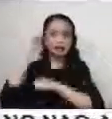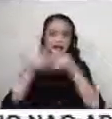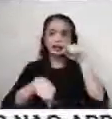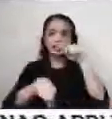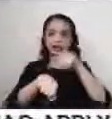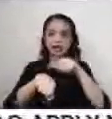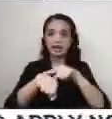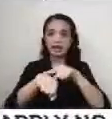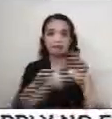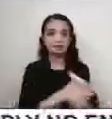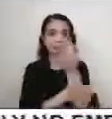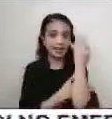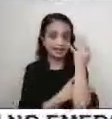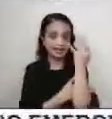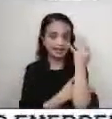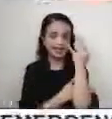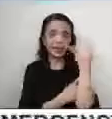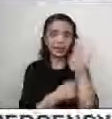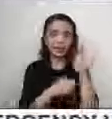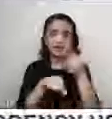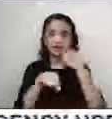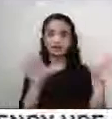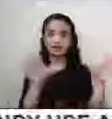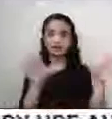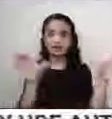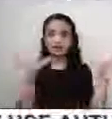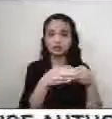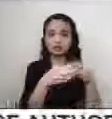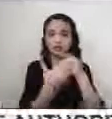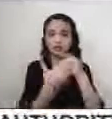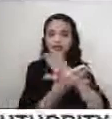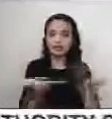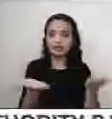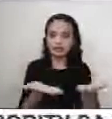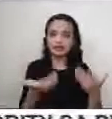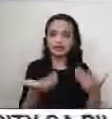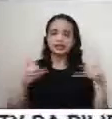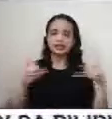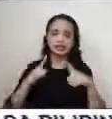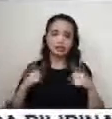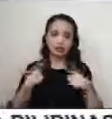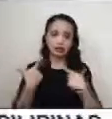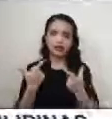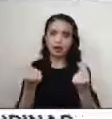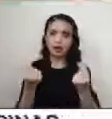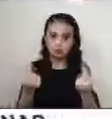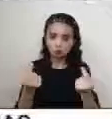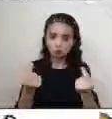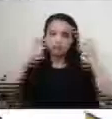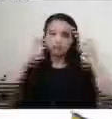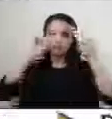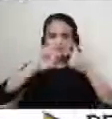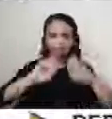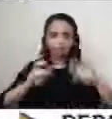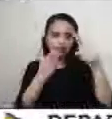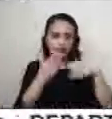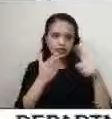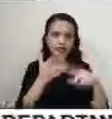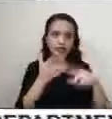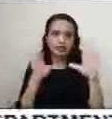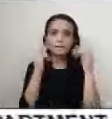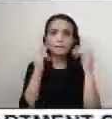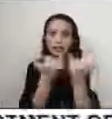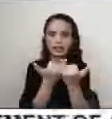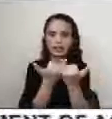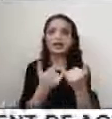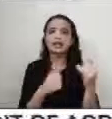at baboy halos magkapresyo na at umaabot sa 450 pesos per kilo. Ang lokal na galunggong hanggang 280 pesos naman kada